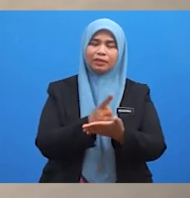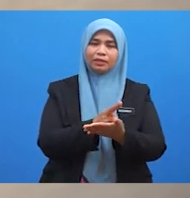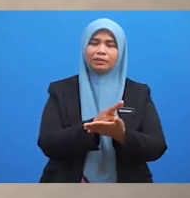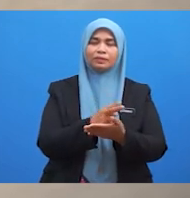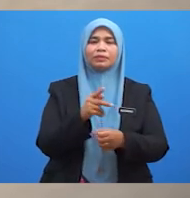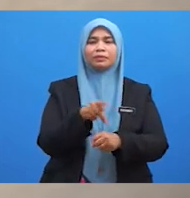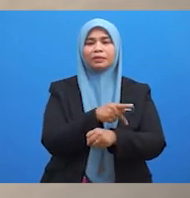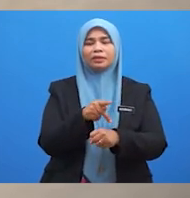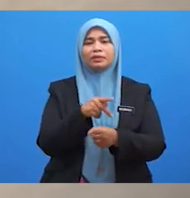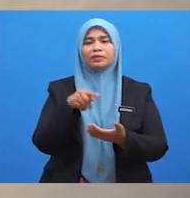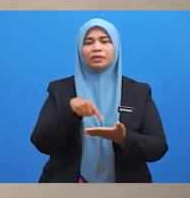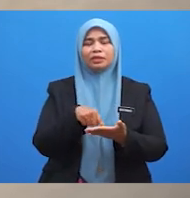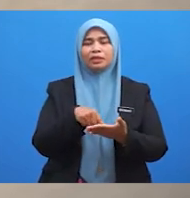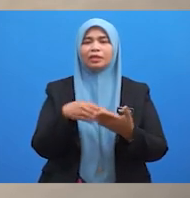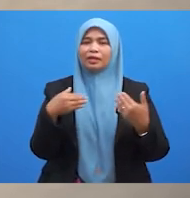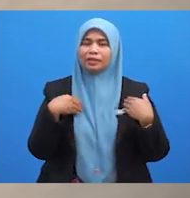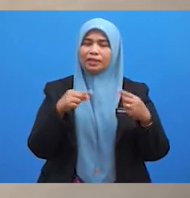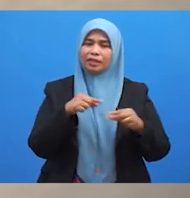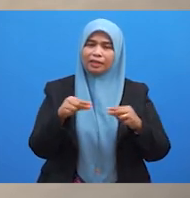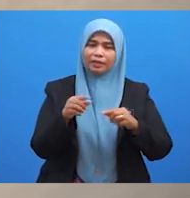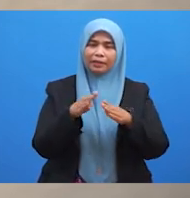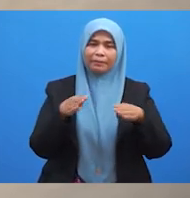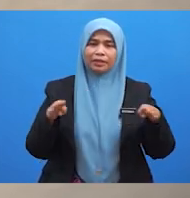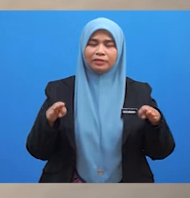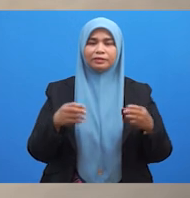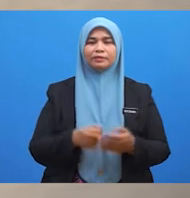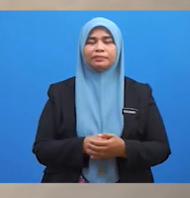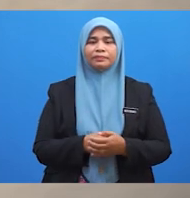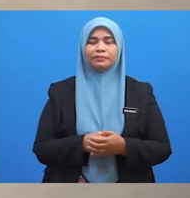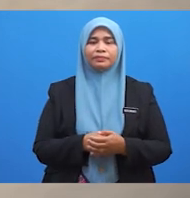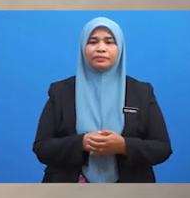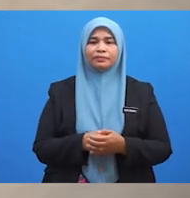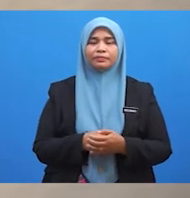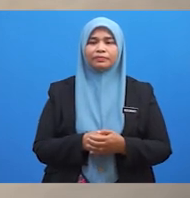ini memiliki gaya bahasa.